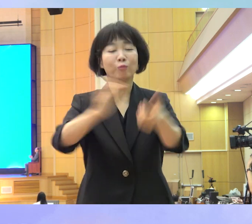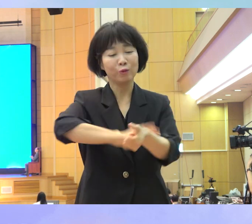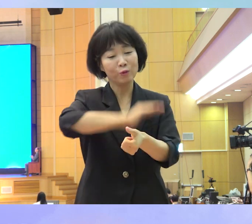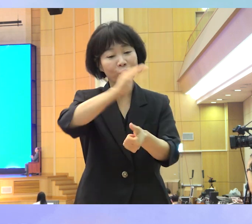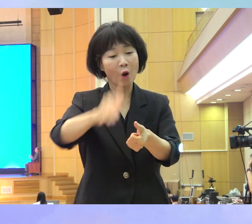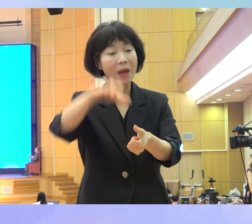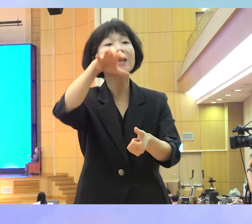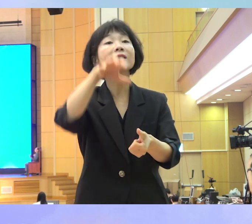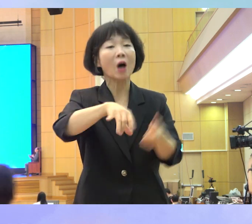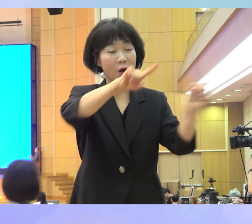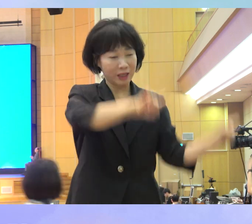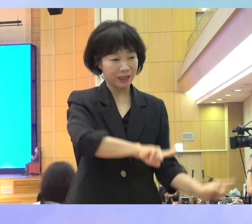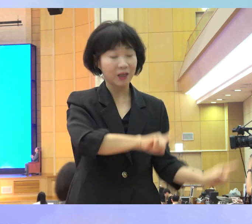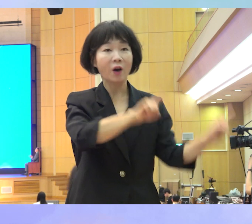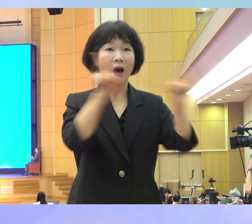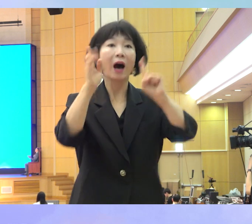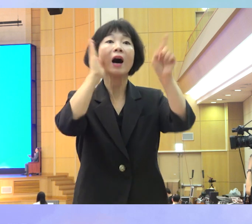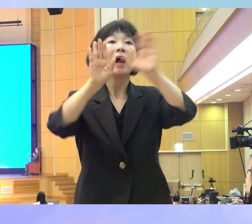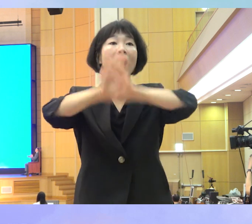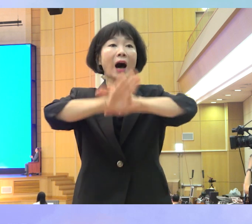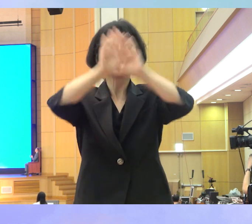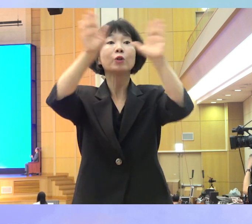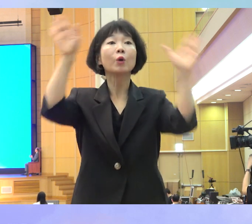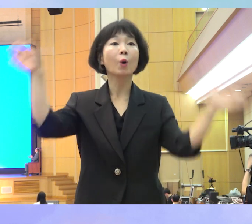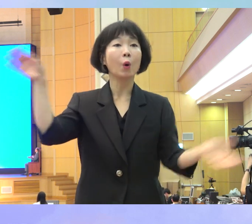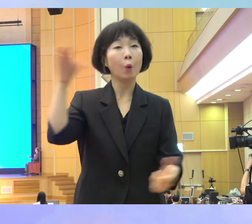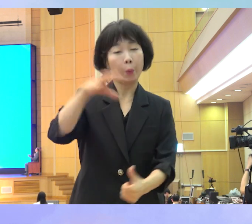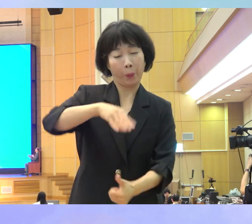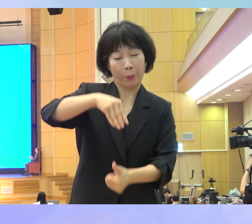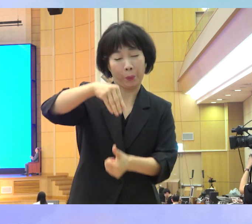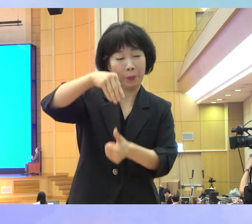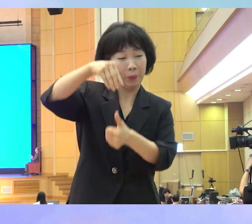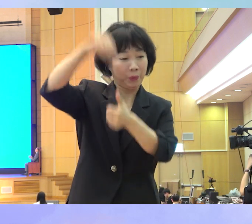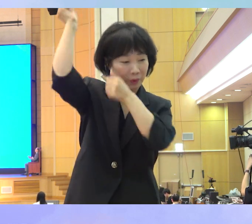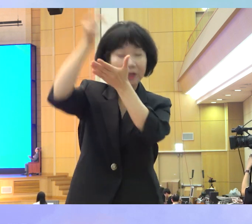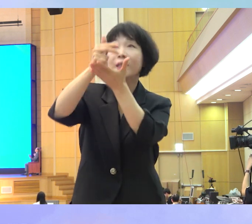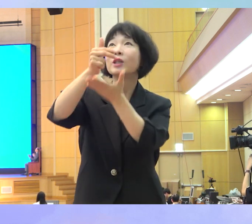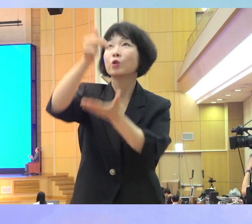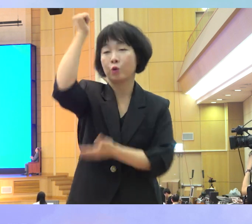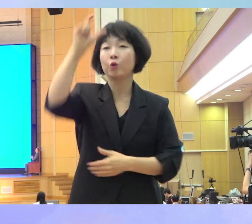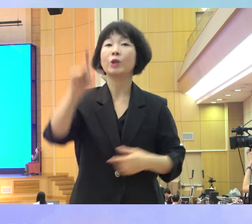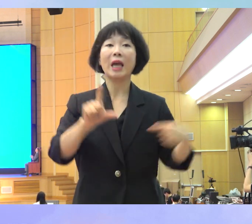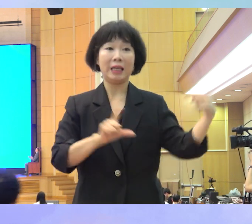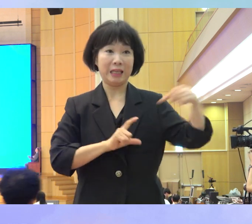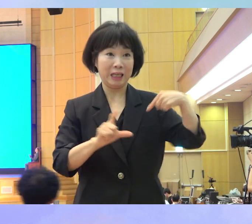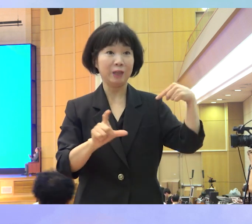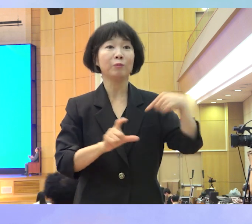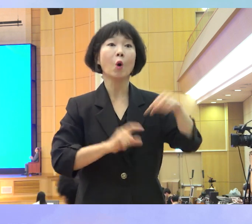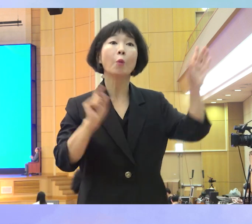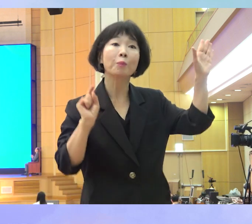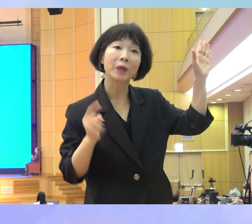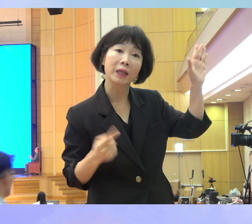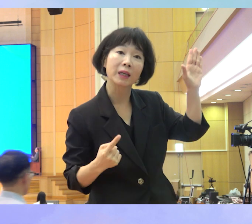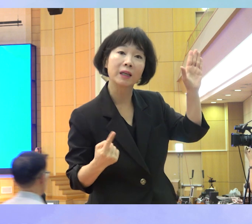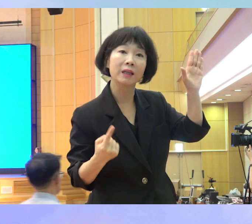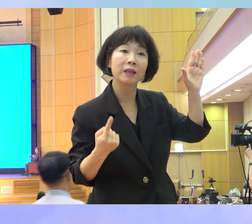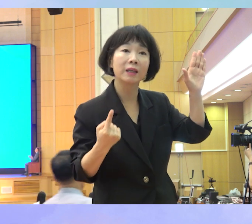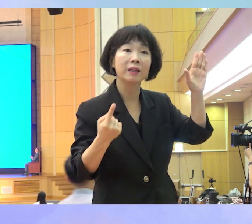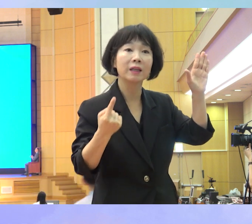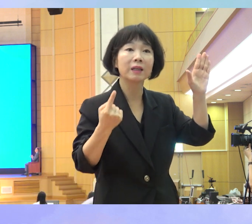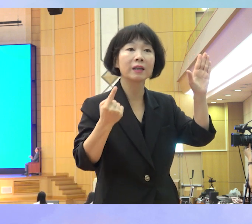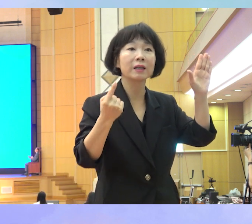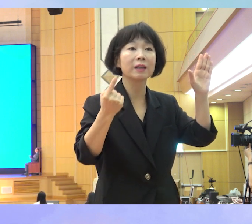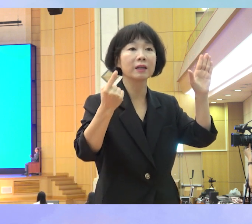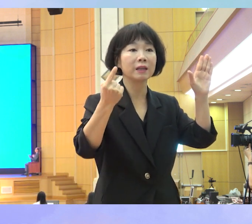세상에 무덤에서 일어나 하늘로 올리셨네. 주의 이름